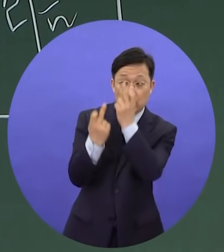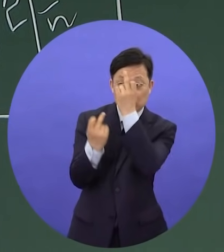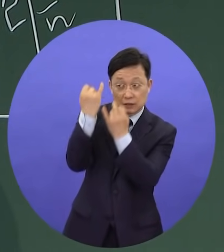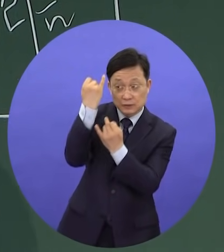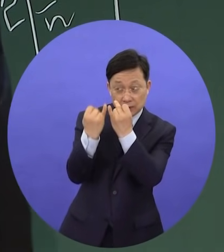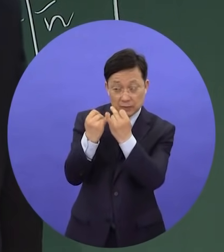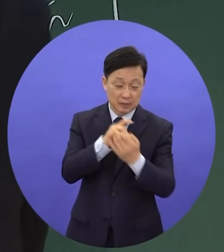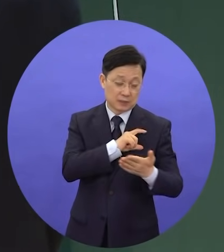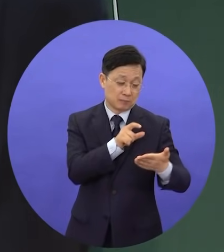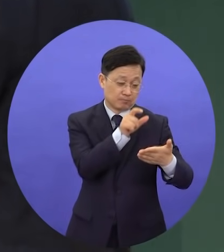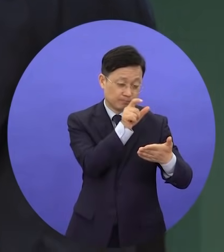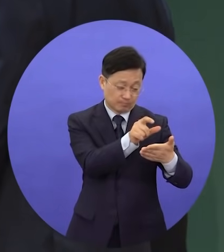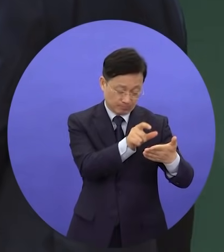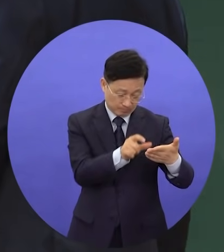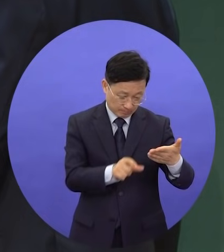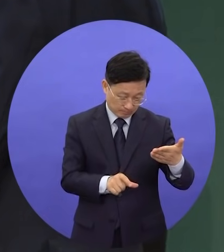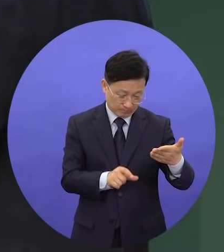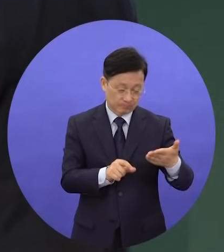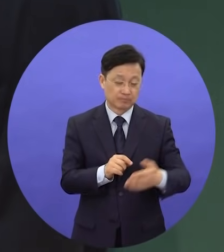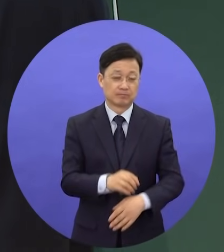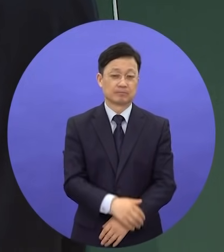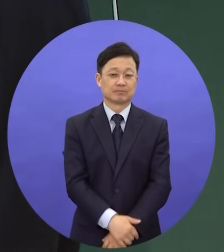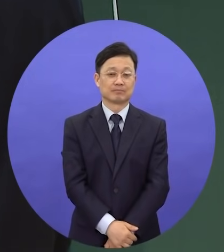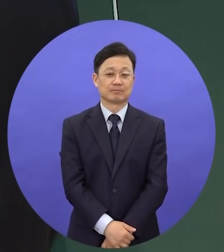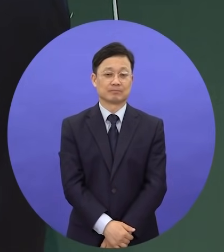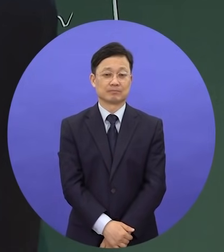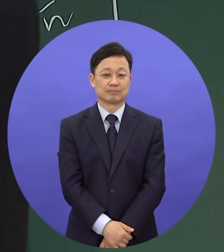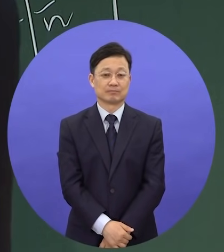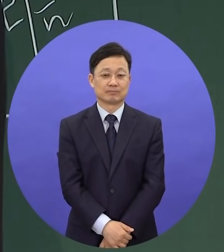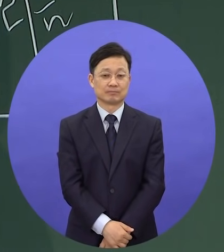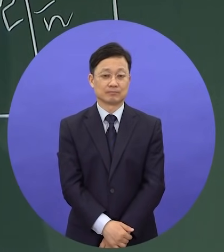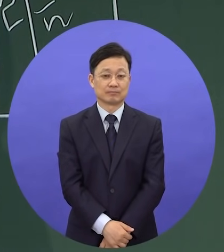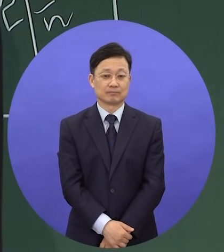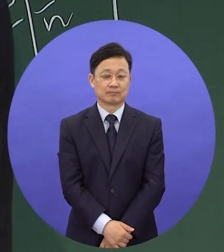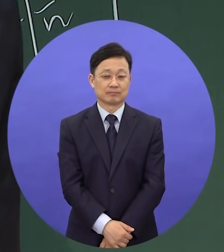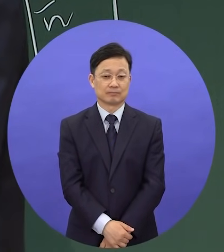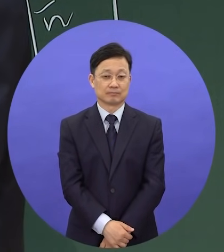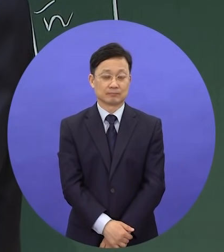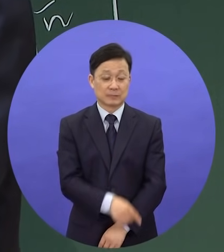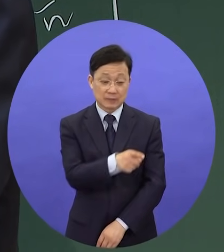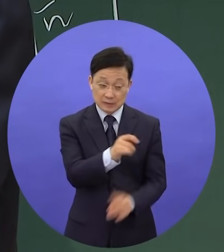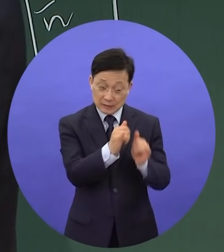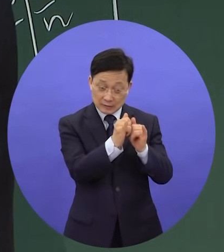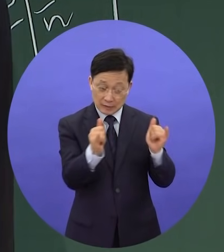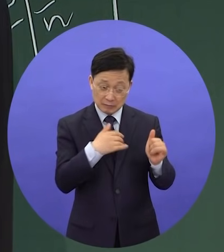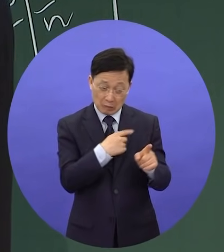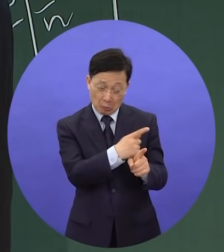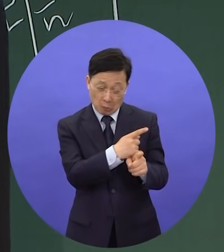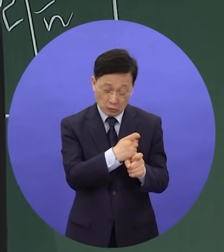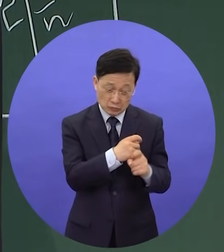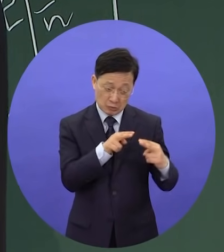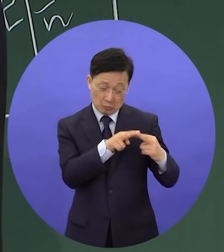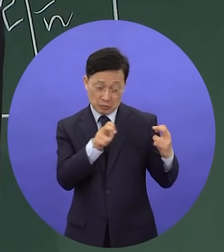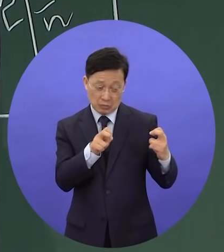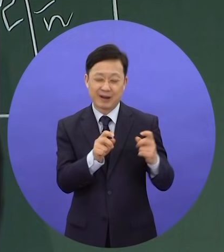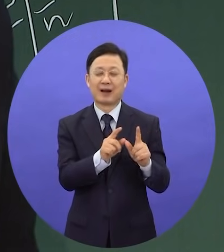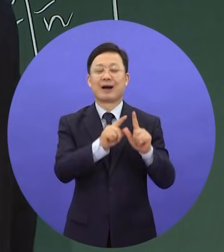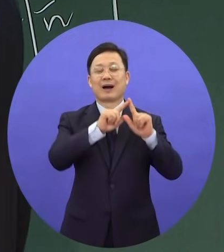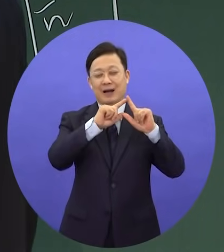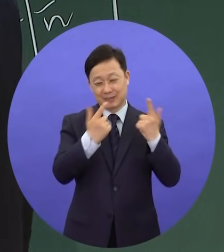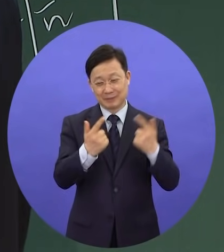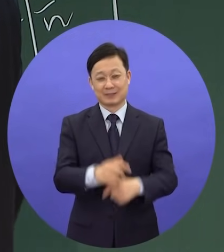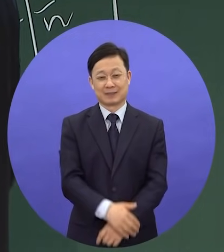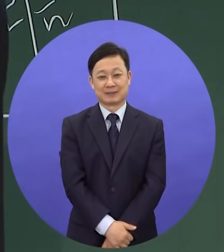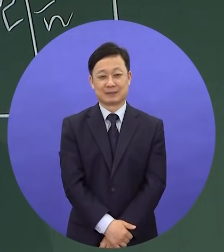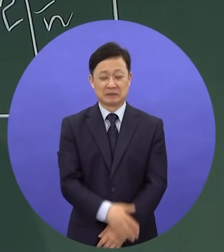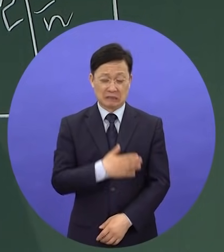You mainly think about people close to you, like your siblings or your parents. 이런 사람들이 내 원수 아니잖아요. Those people are not your enemies. 그 내가 잘 싫다고